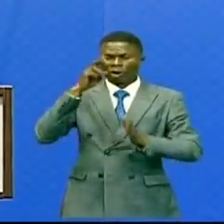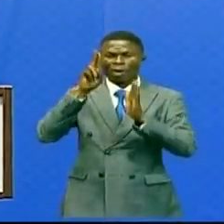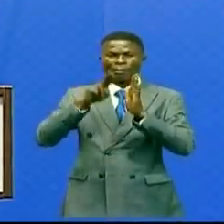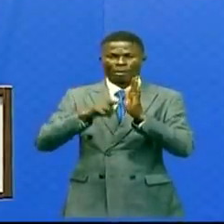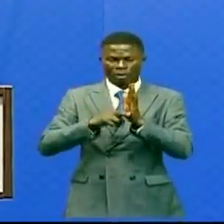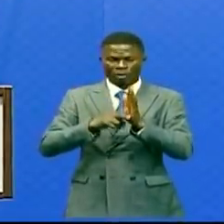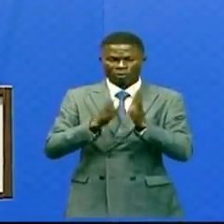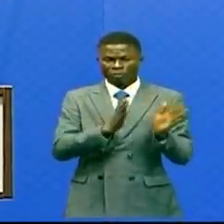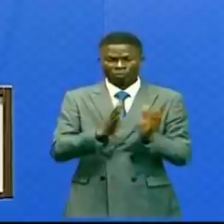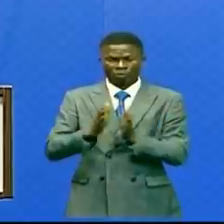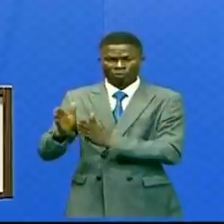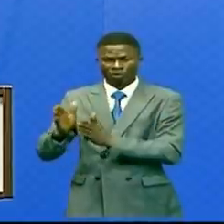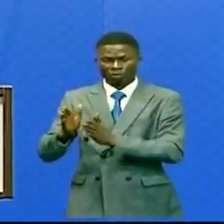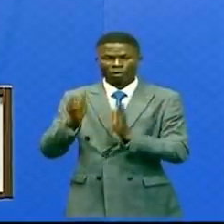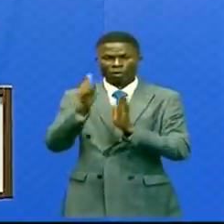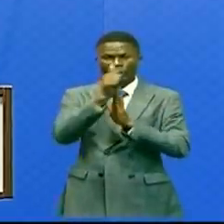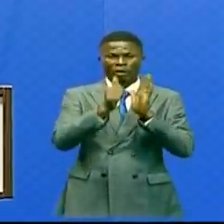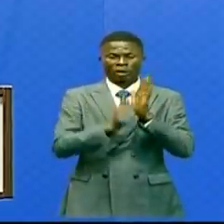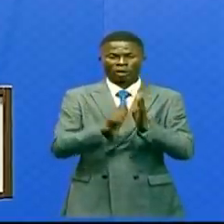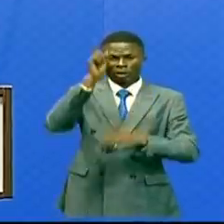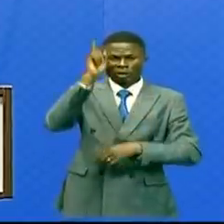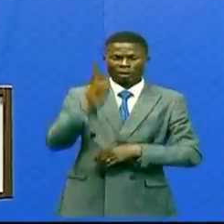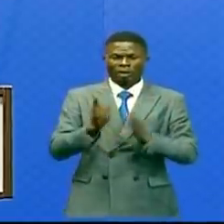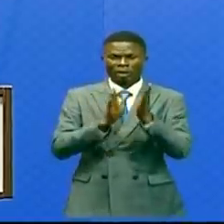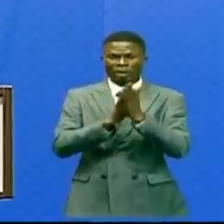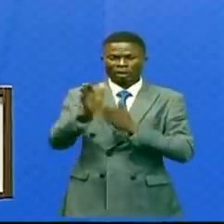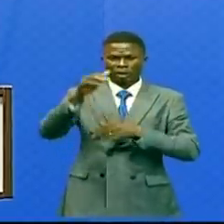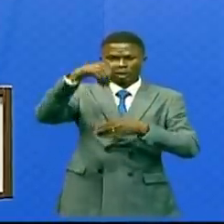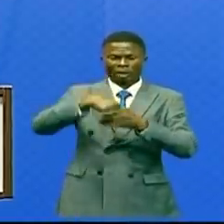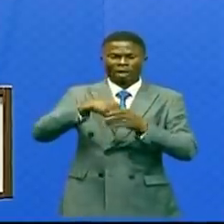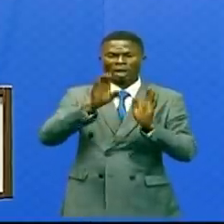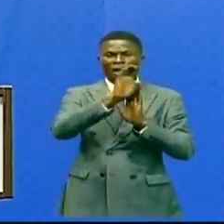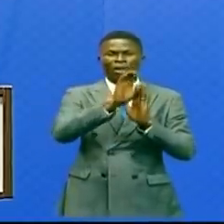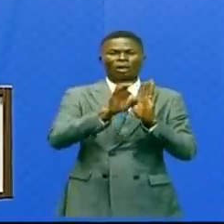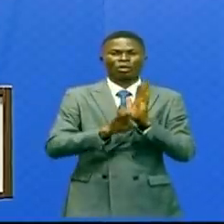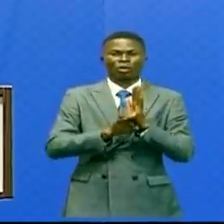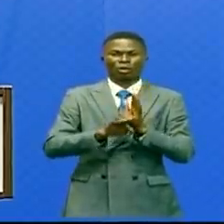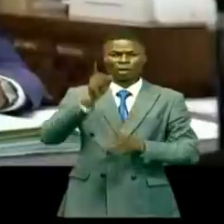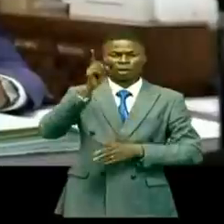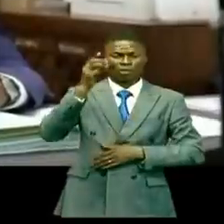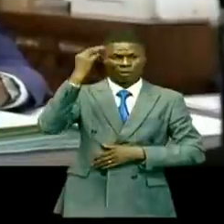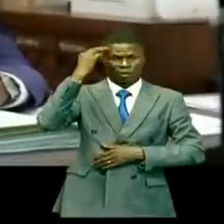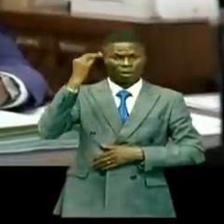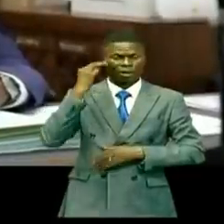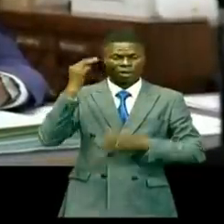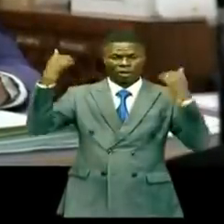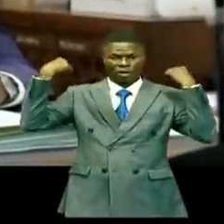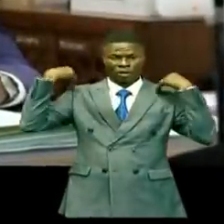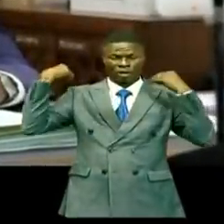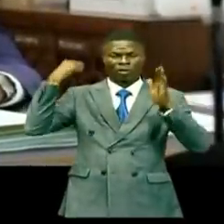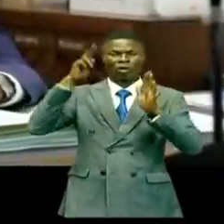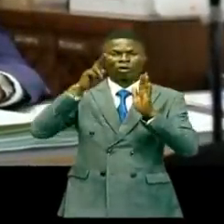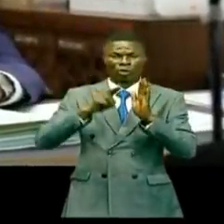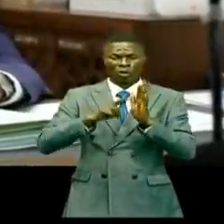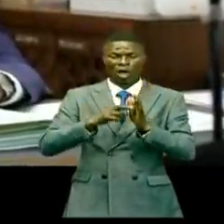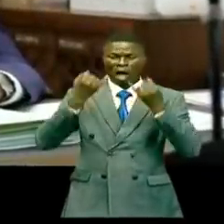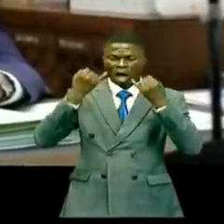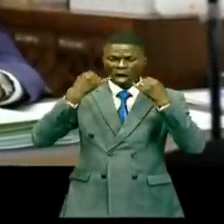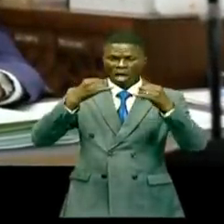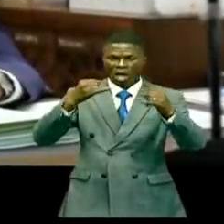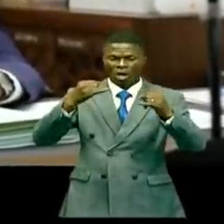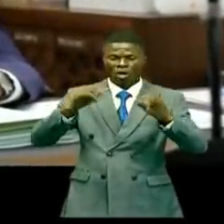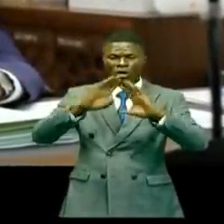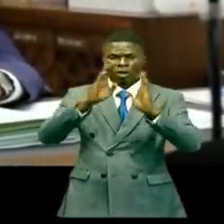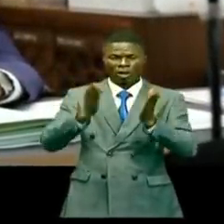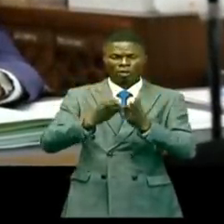aux dispositions de l'article 115 de la Constitution, le Premier ministre chef du gouvernement a rappelé aux membres